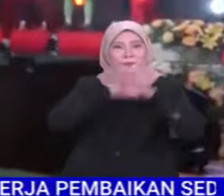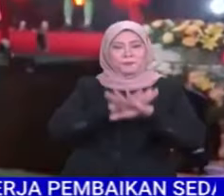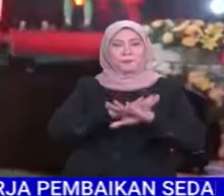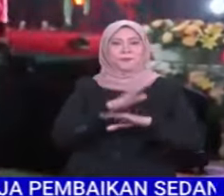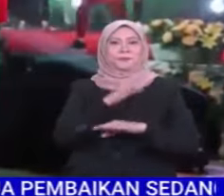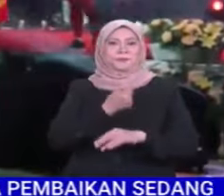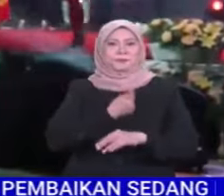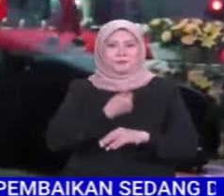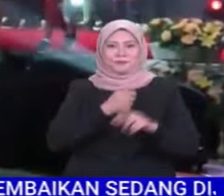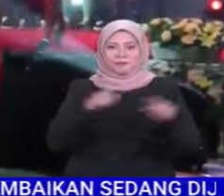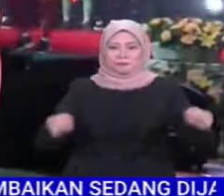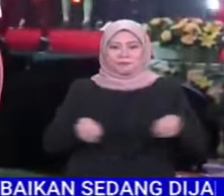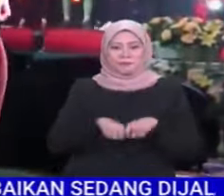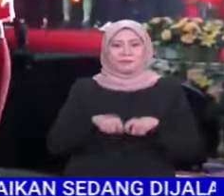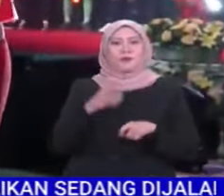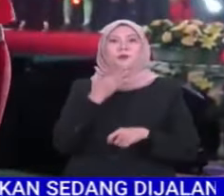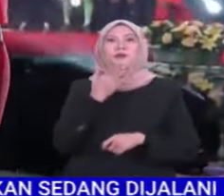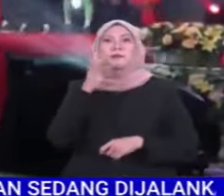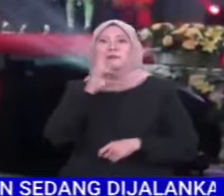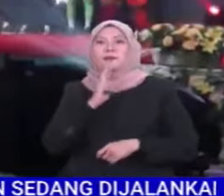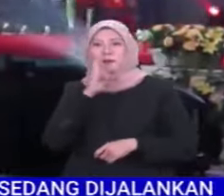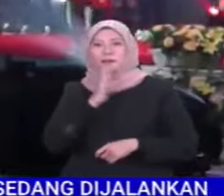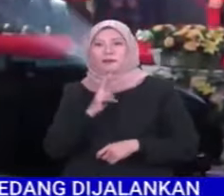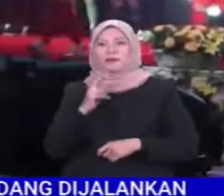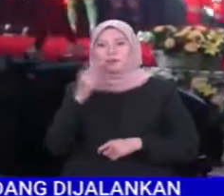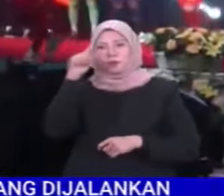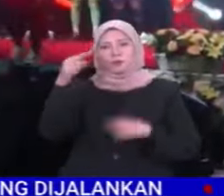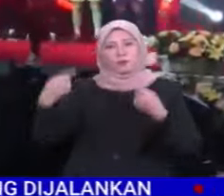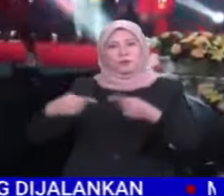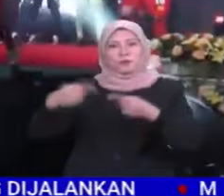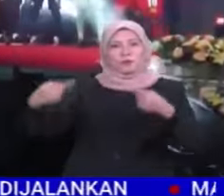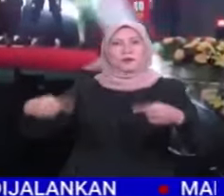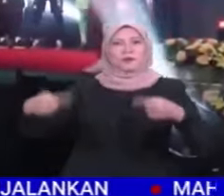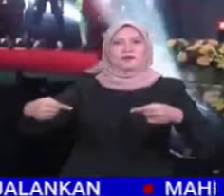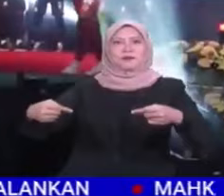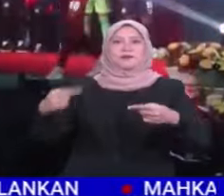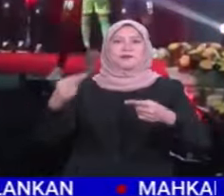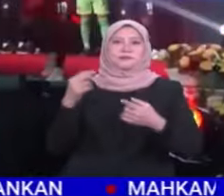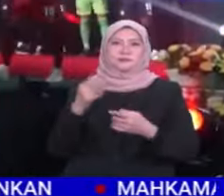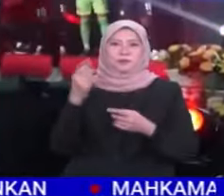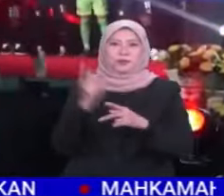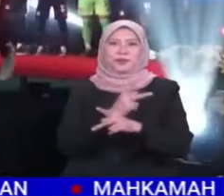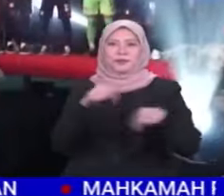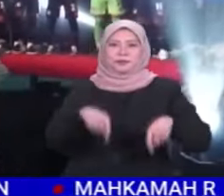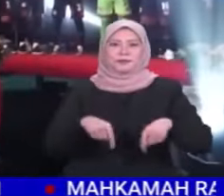di gelanggang sendiri, sementara warna merah bagi jersey gelanggang lawan untuk musim ini.